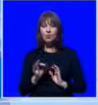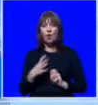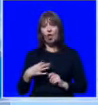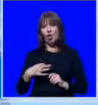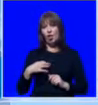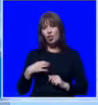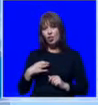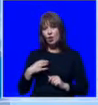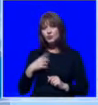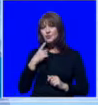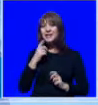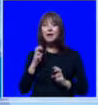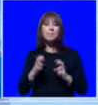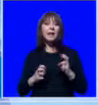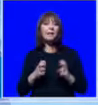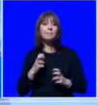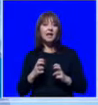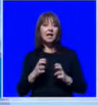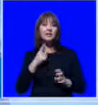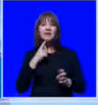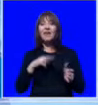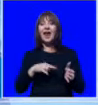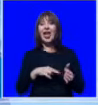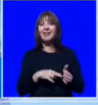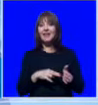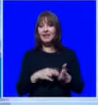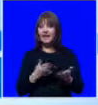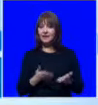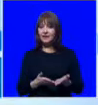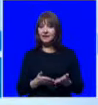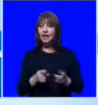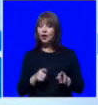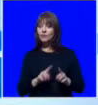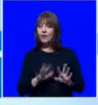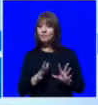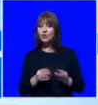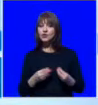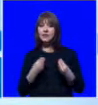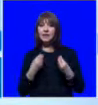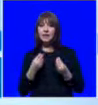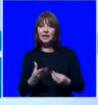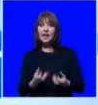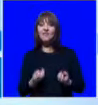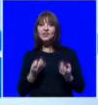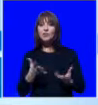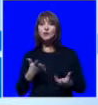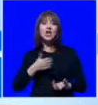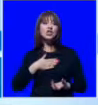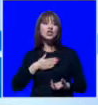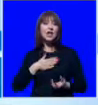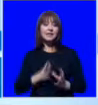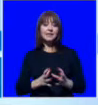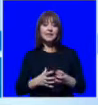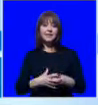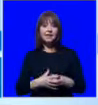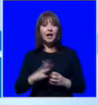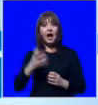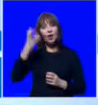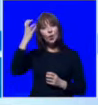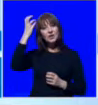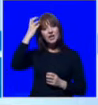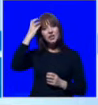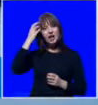лошо за предприятията от сектор енергетика. Това пък няма ли да даде повече възможност за частния сектор, ако държавния бъде свит